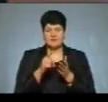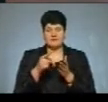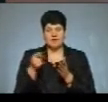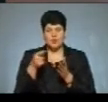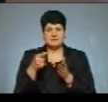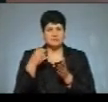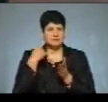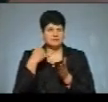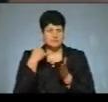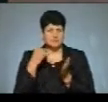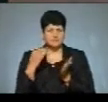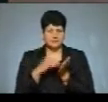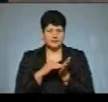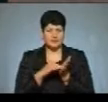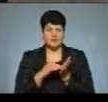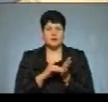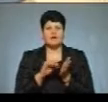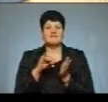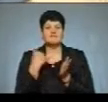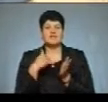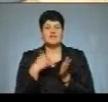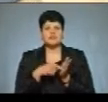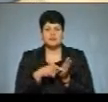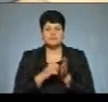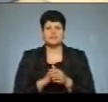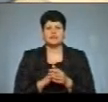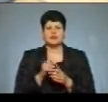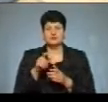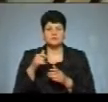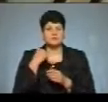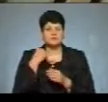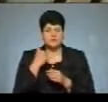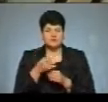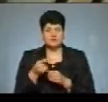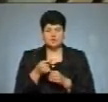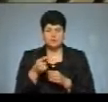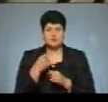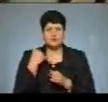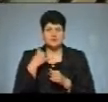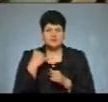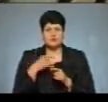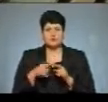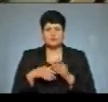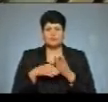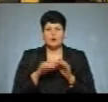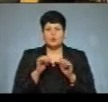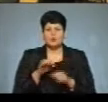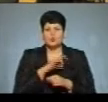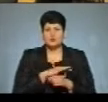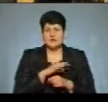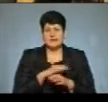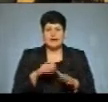тернопільських диспетчерів надходить інформація про виклики. Пацієнти, які телефонуватимуть до тернопільських диспетчерів швидкої, можуть